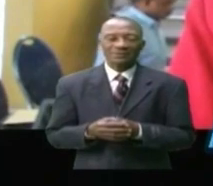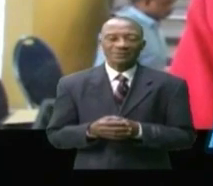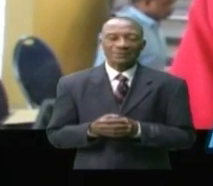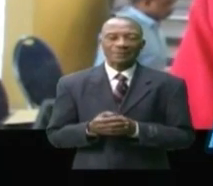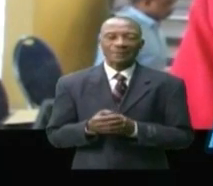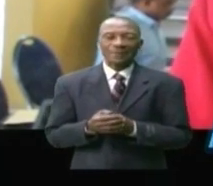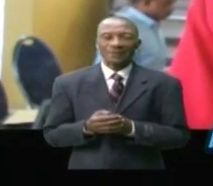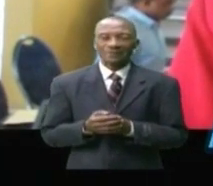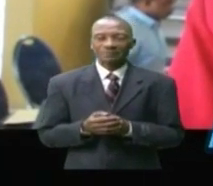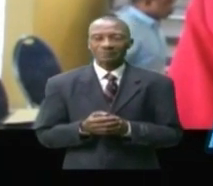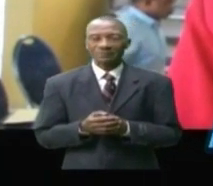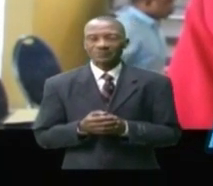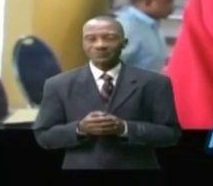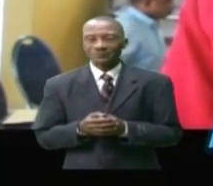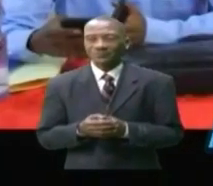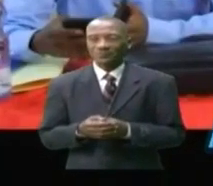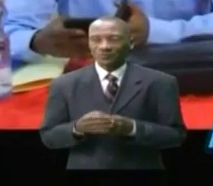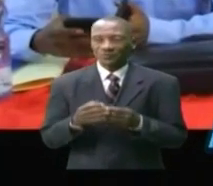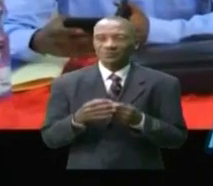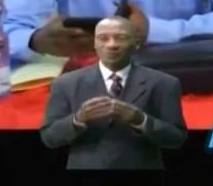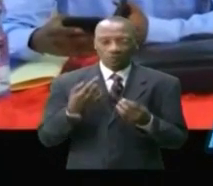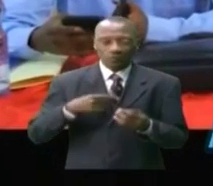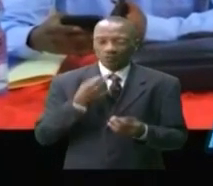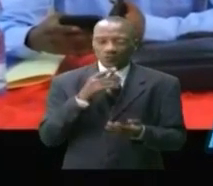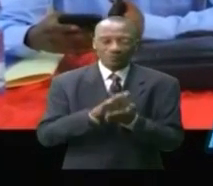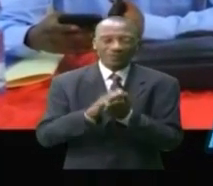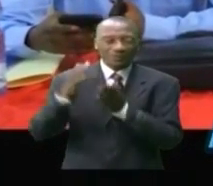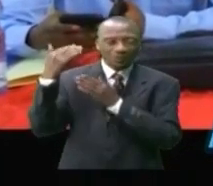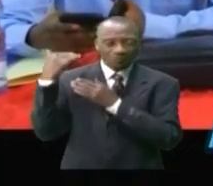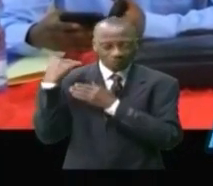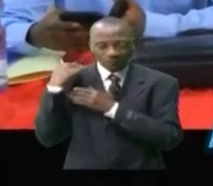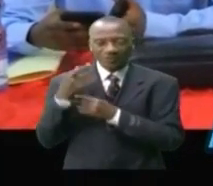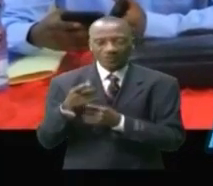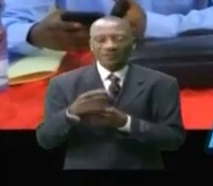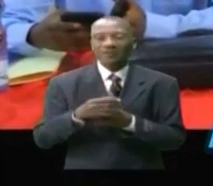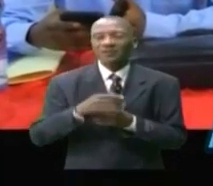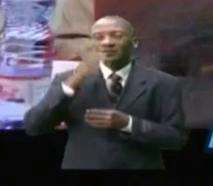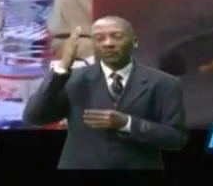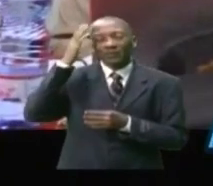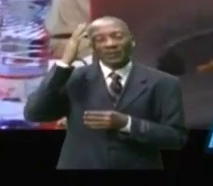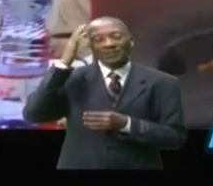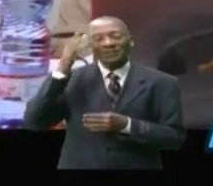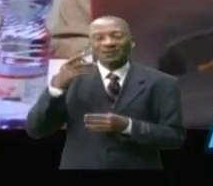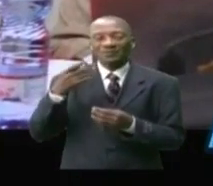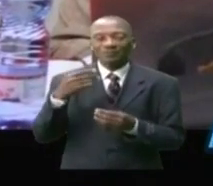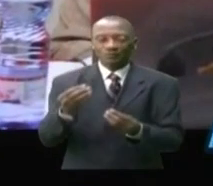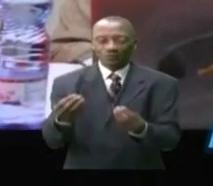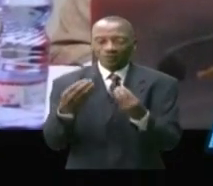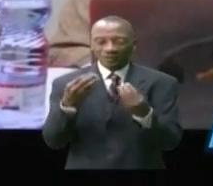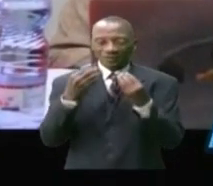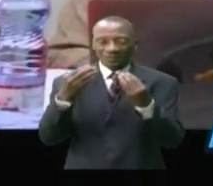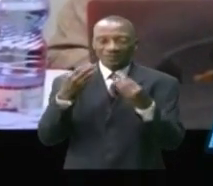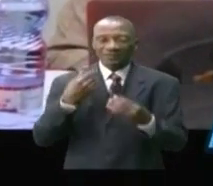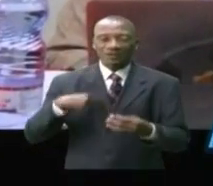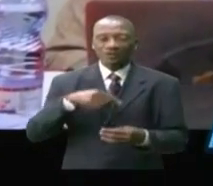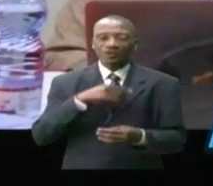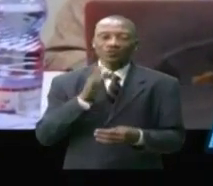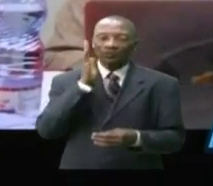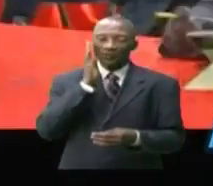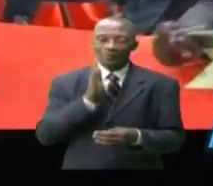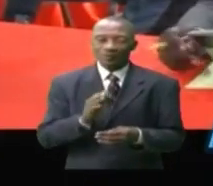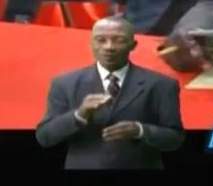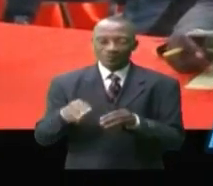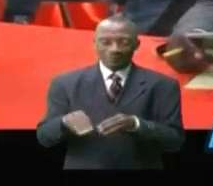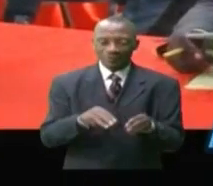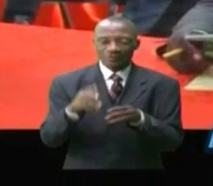étaient au frigo par manque de financement. Un projet de politique de santé qui tombe à point nommé au moment où la RDC est en